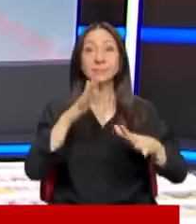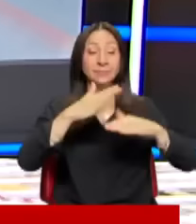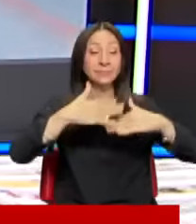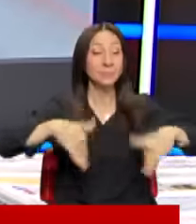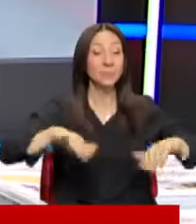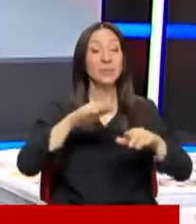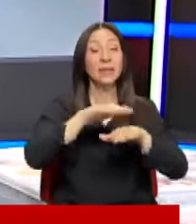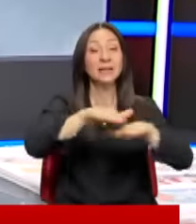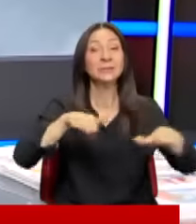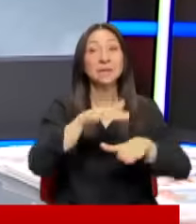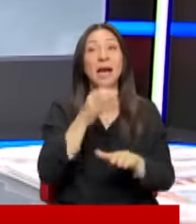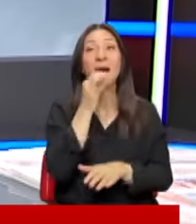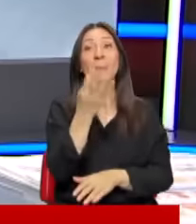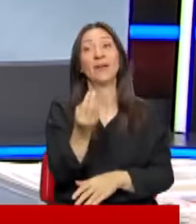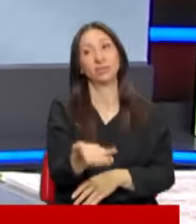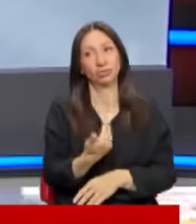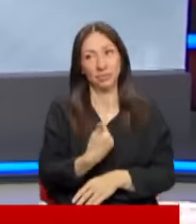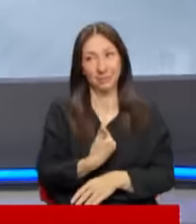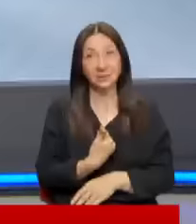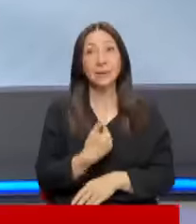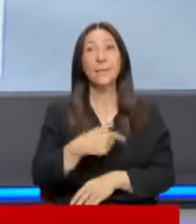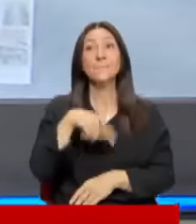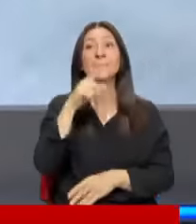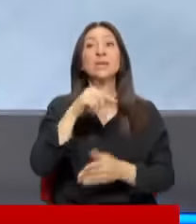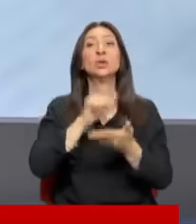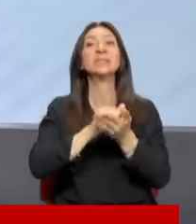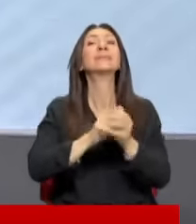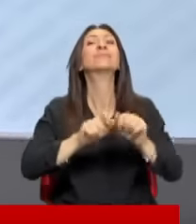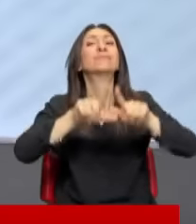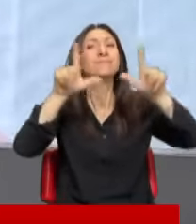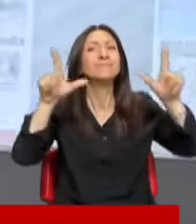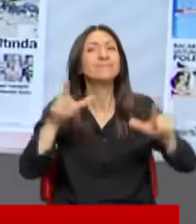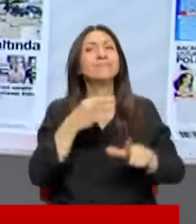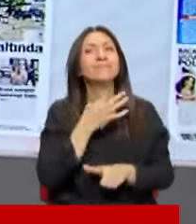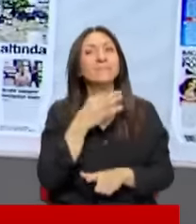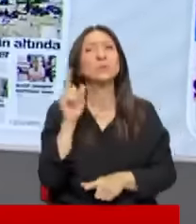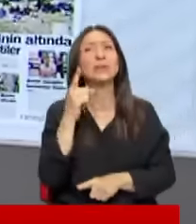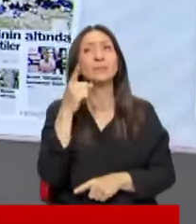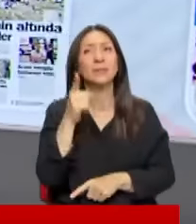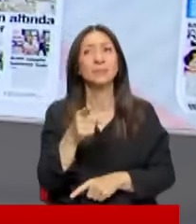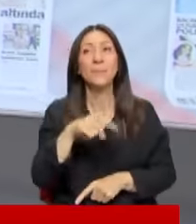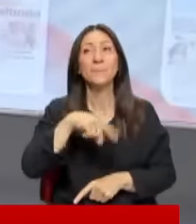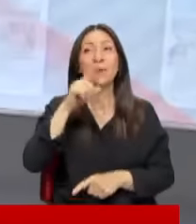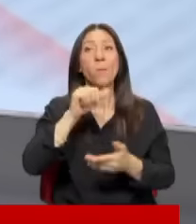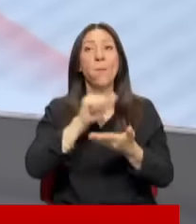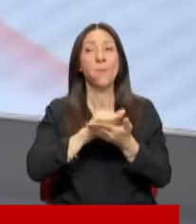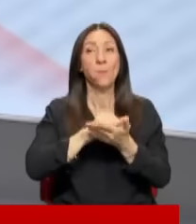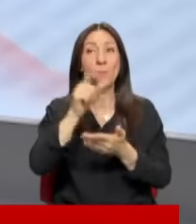kenarından, plajdan haber vereceğiz. Bir Gün gazetesini rica etsem sevgili yönetmenim. Bir Gün